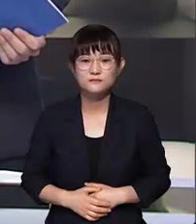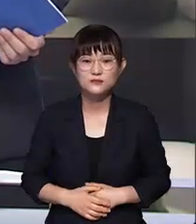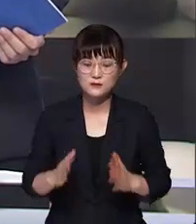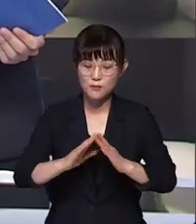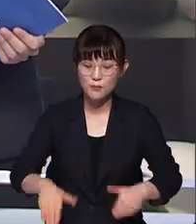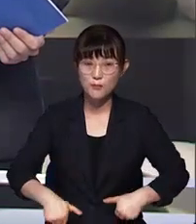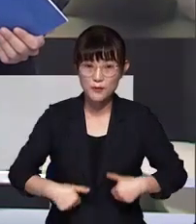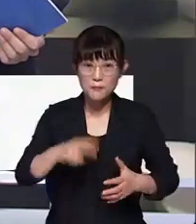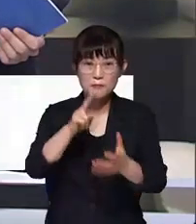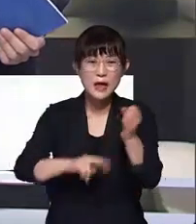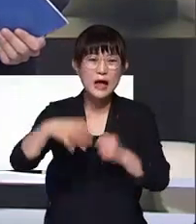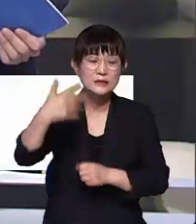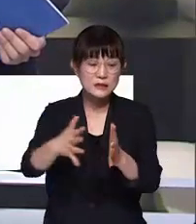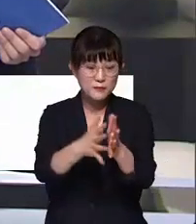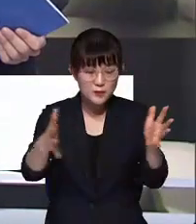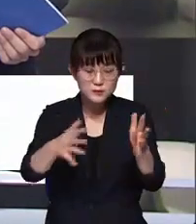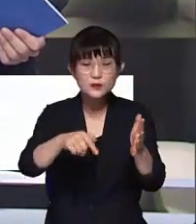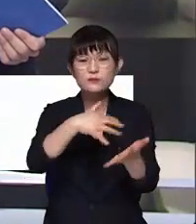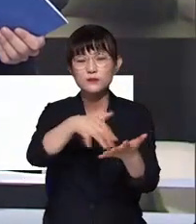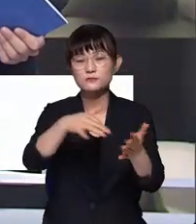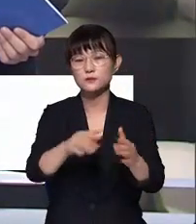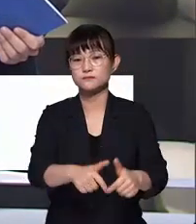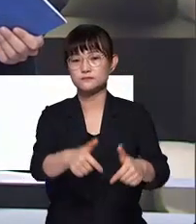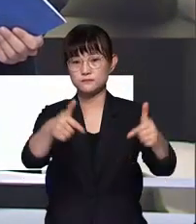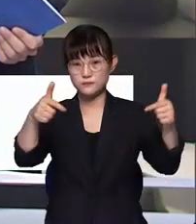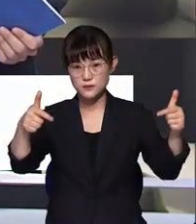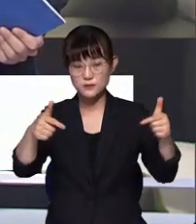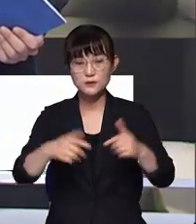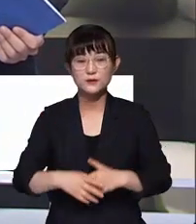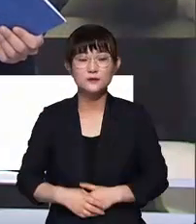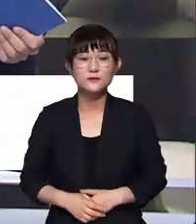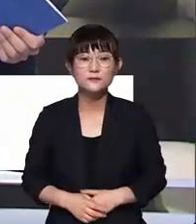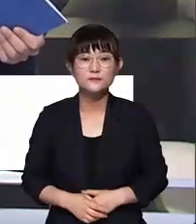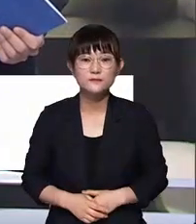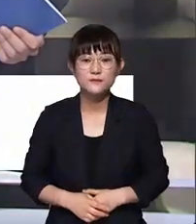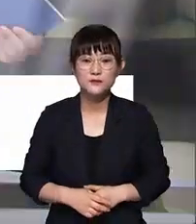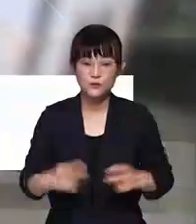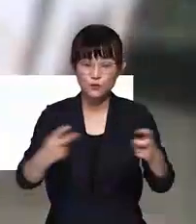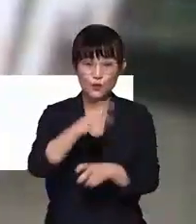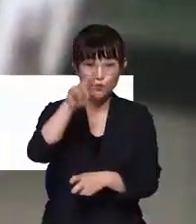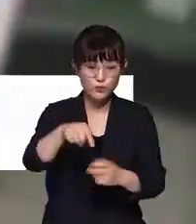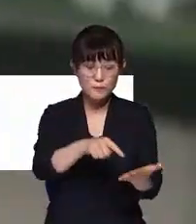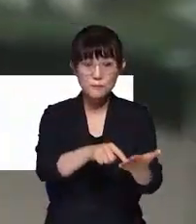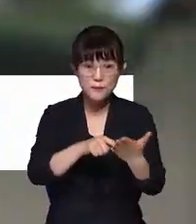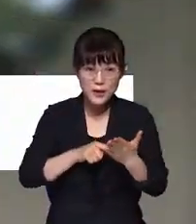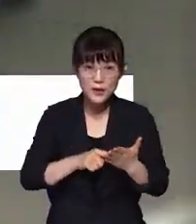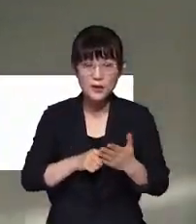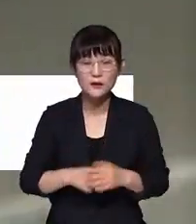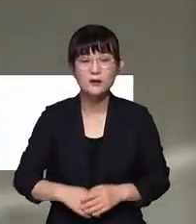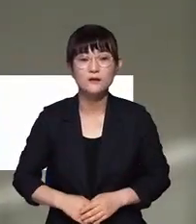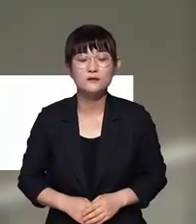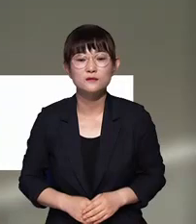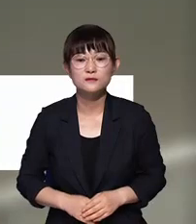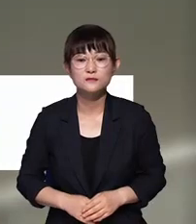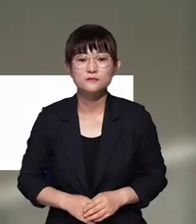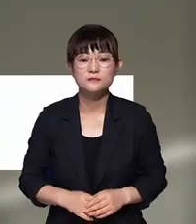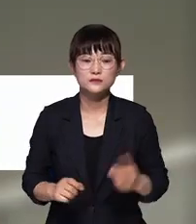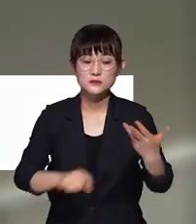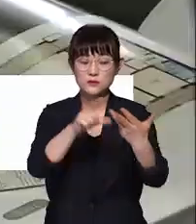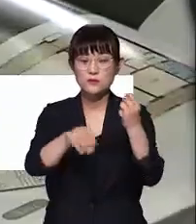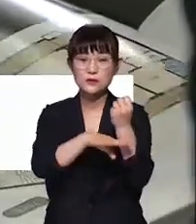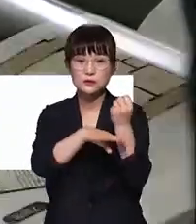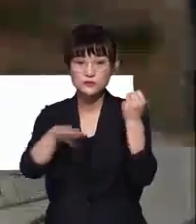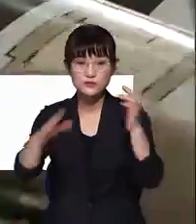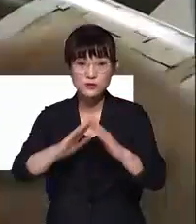전남의 미분양 주택이 계속해서 증가하고 있는 것으로 나타났습니다. 국토교통부가 발표한 주택 통계에 따르면 지난달 말